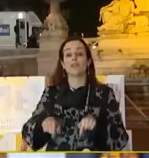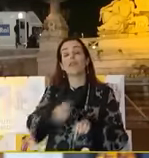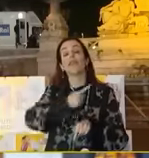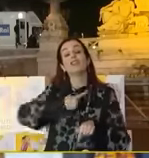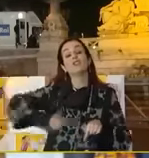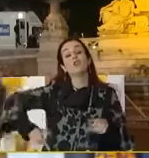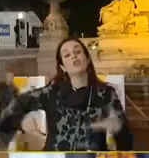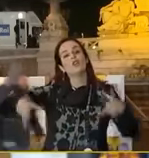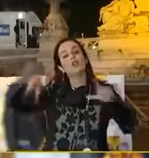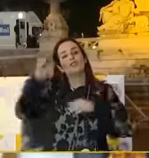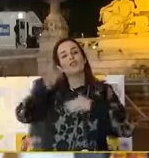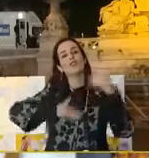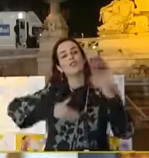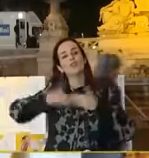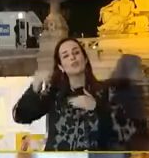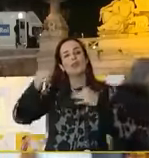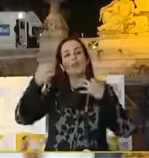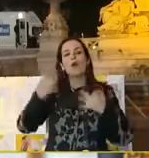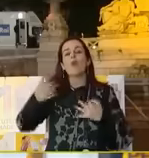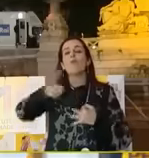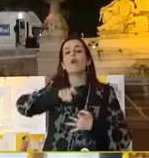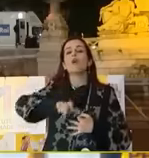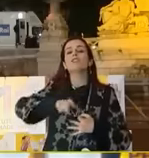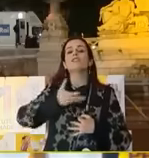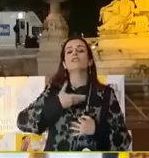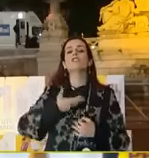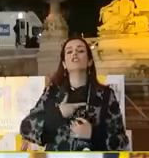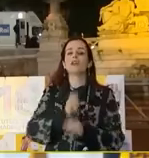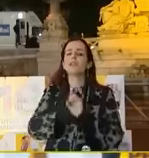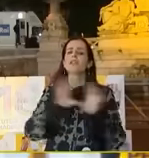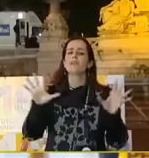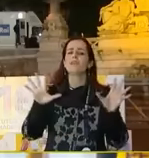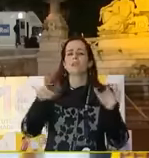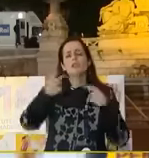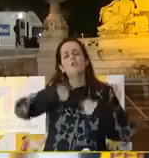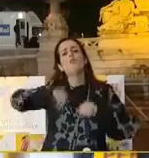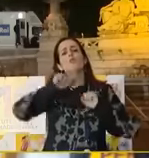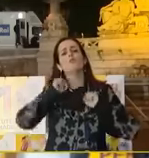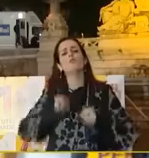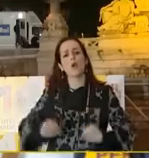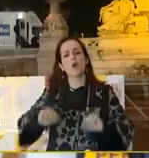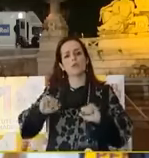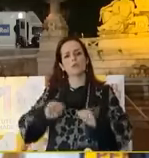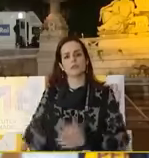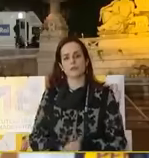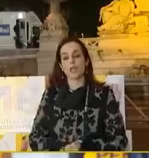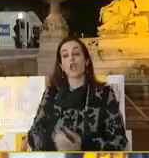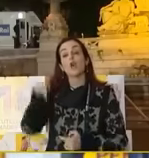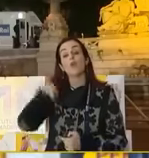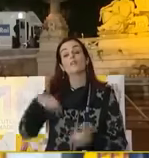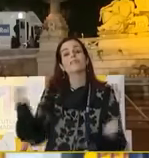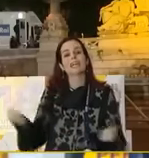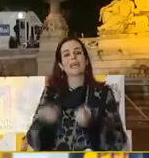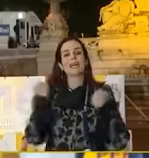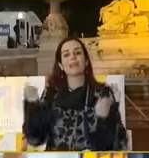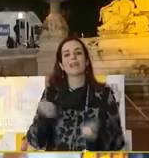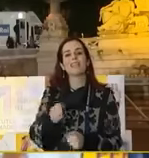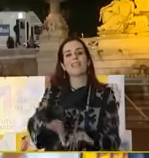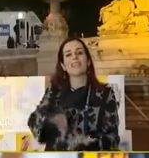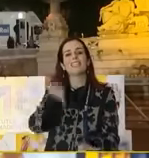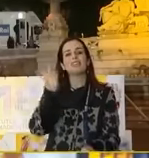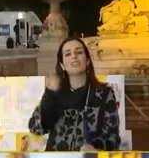perché abbiamo la libertà di poterlo fare. Questa campagna elettorale è stata basata